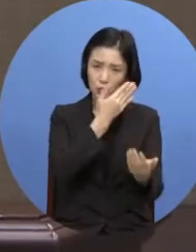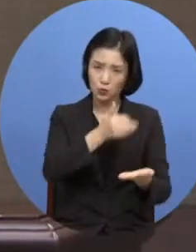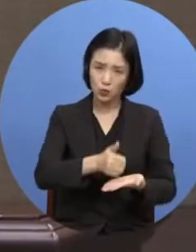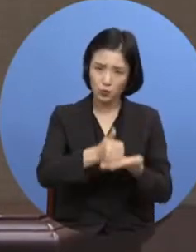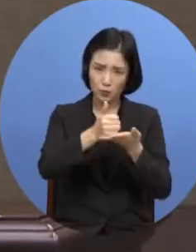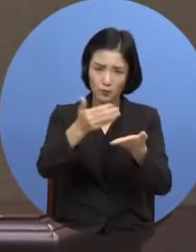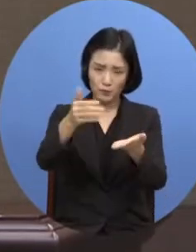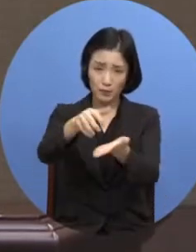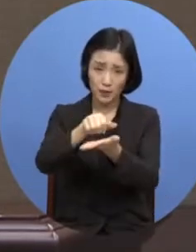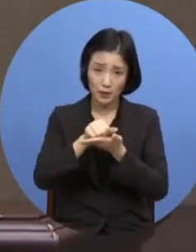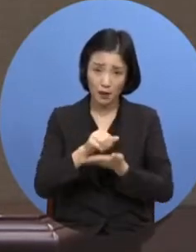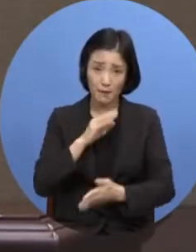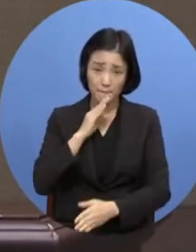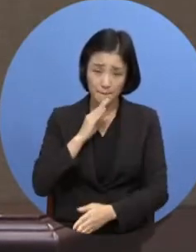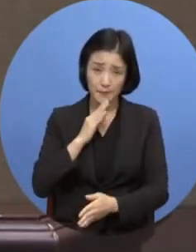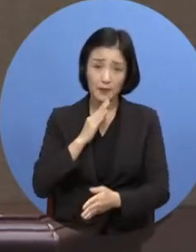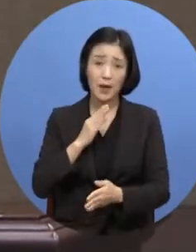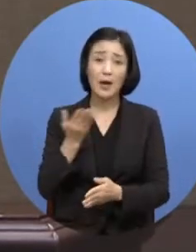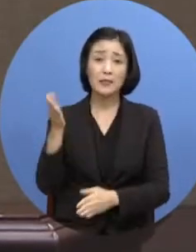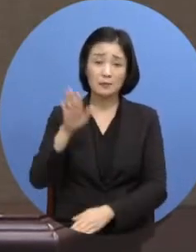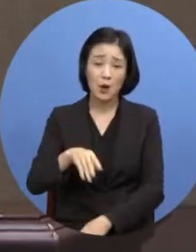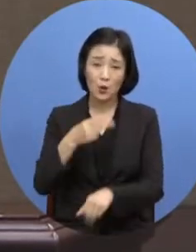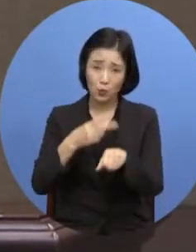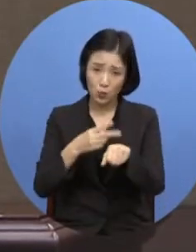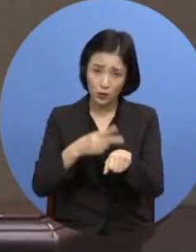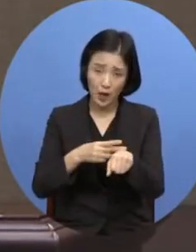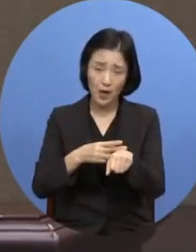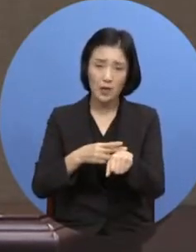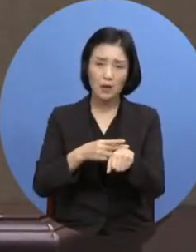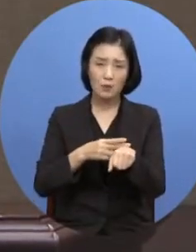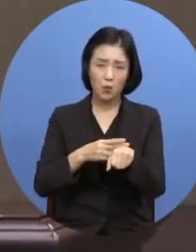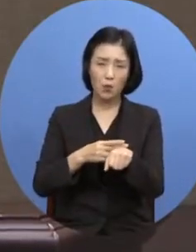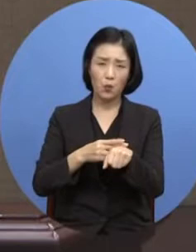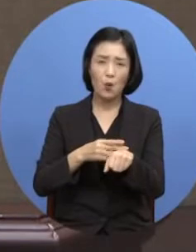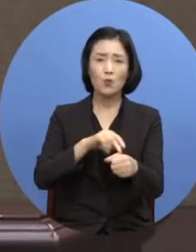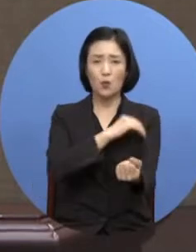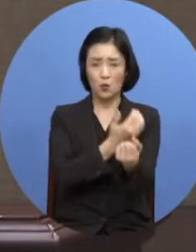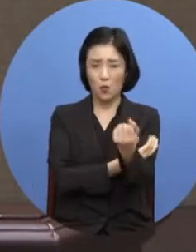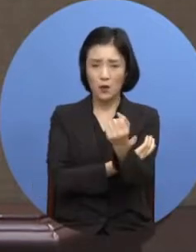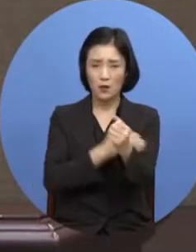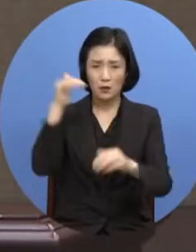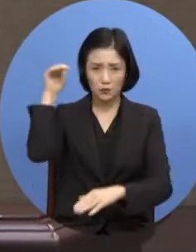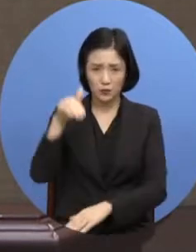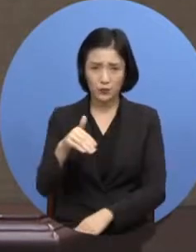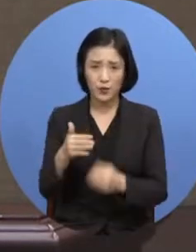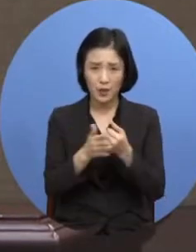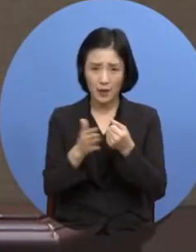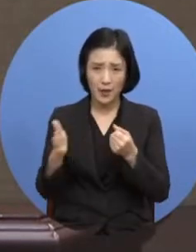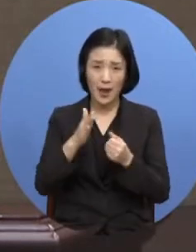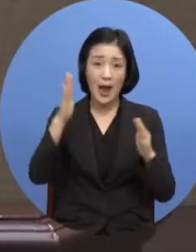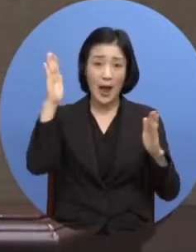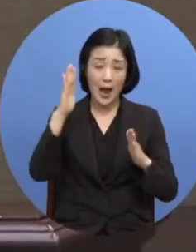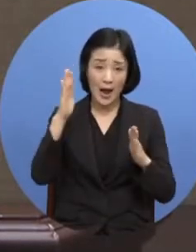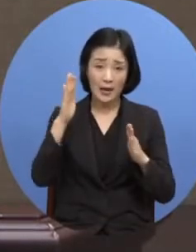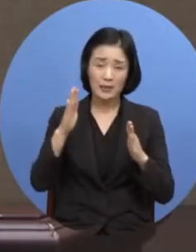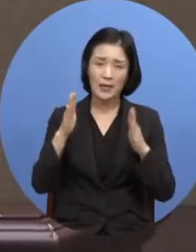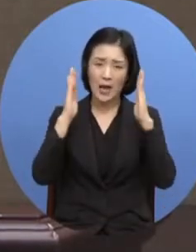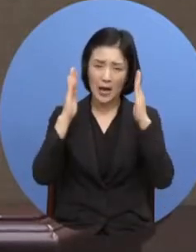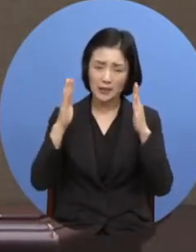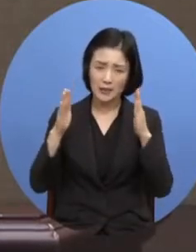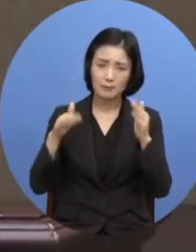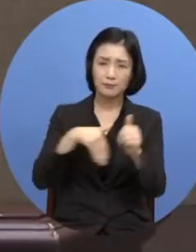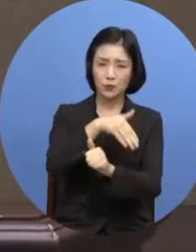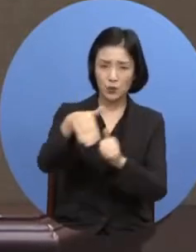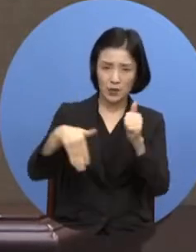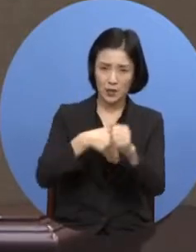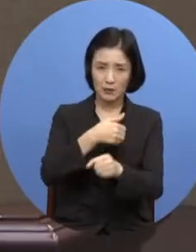마땅하나 교사의 지위와 교권이 바닥을 찍은 교육 현장은 교육 환경과 학습 분위기를 조성해야